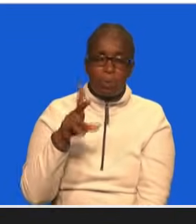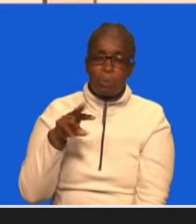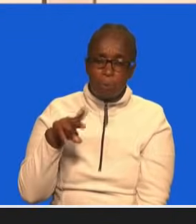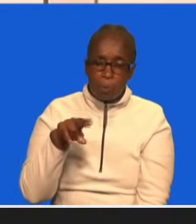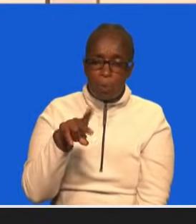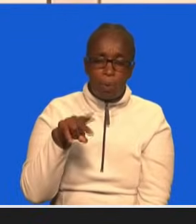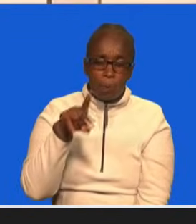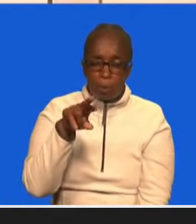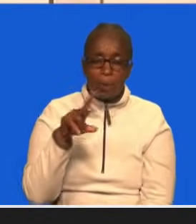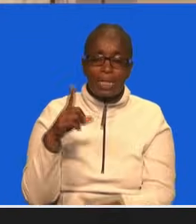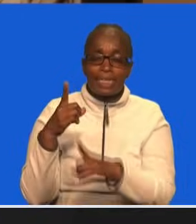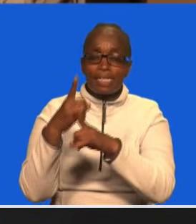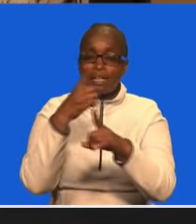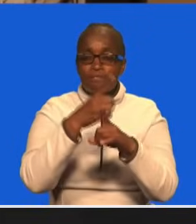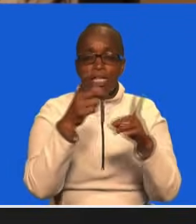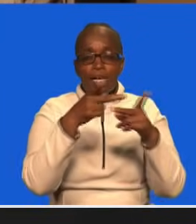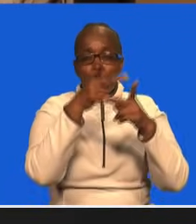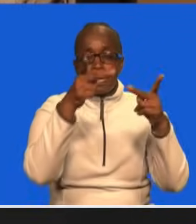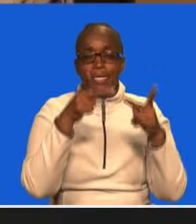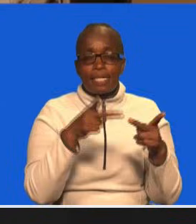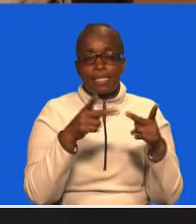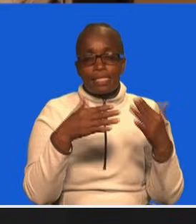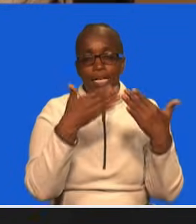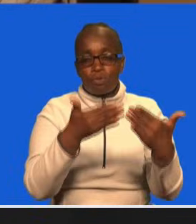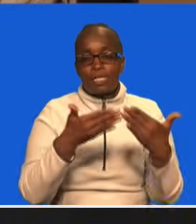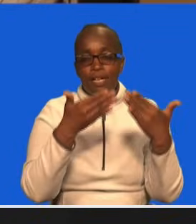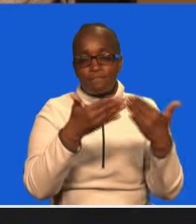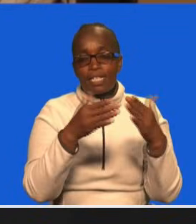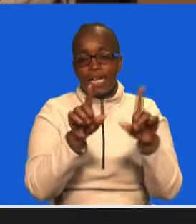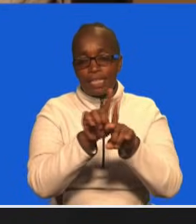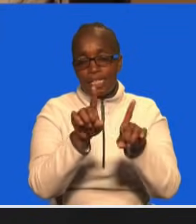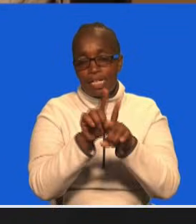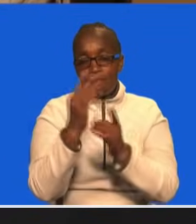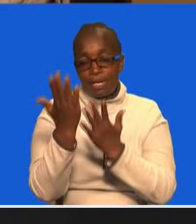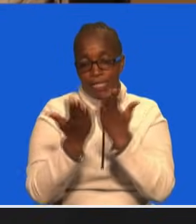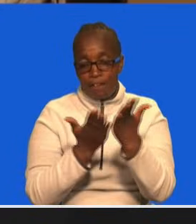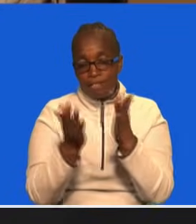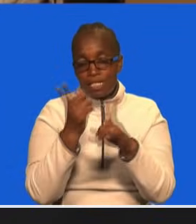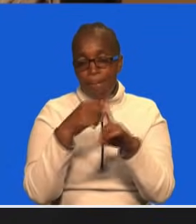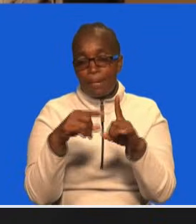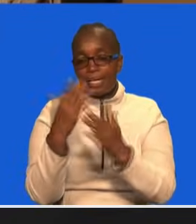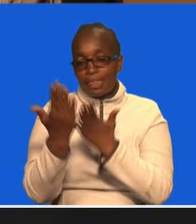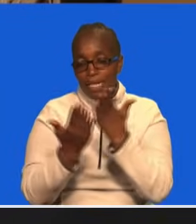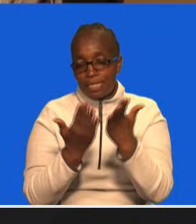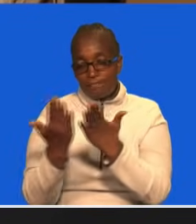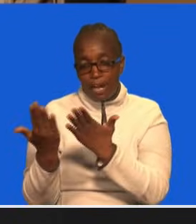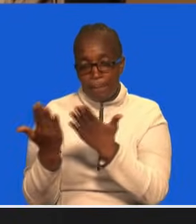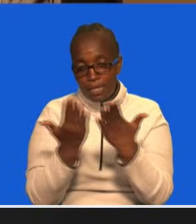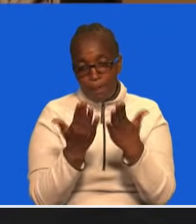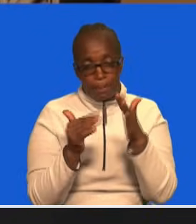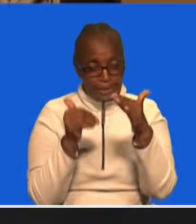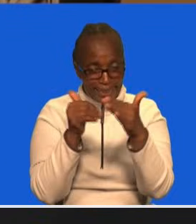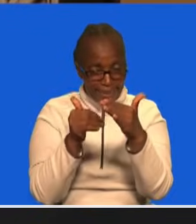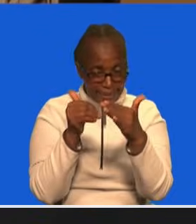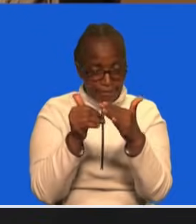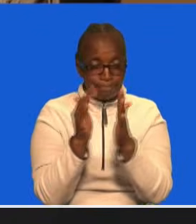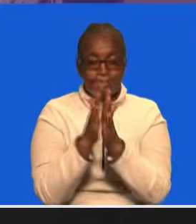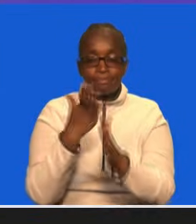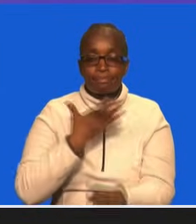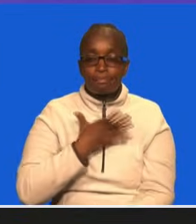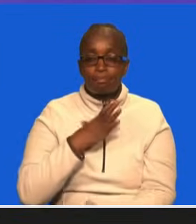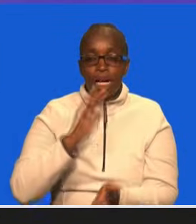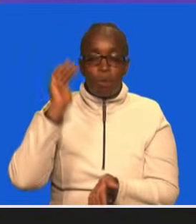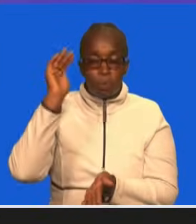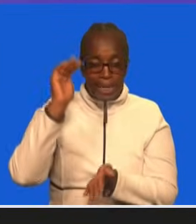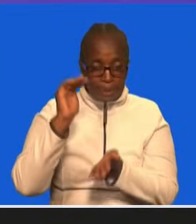kuelekea katika hospitali zilizoko maeneo tofauti kwa upasuaji huo, ila sasa huduma hizi zimeletwa karibu na